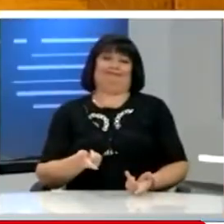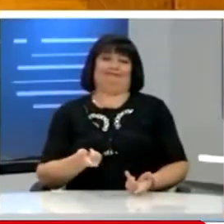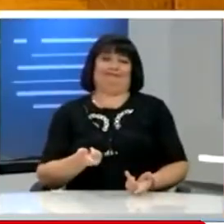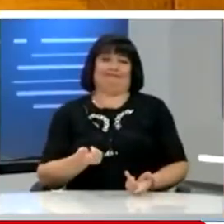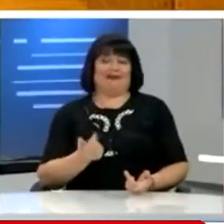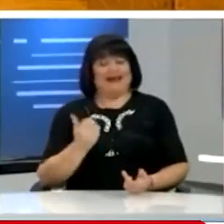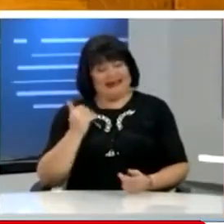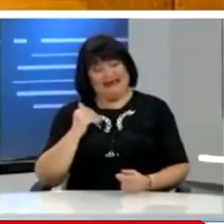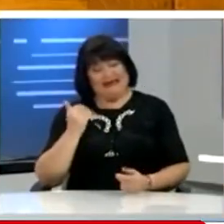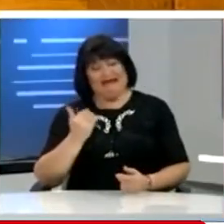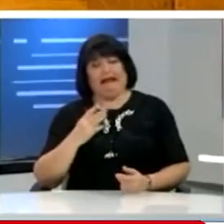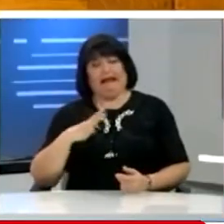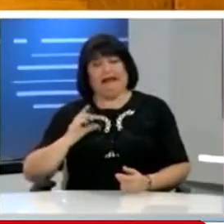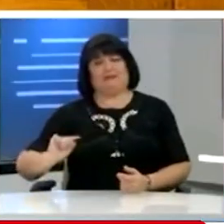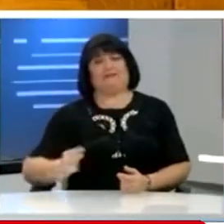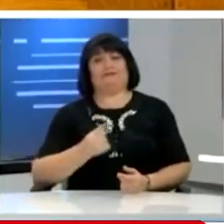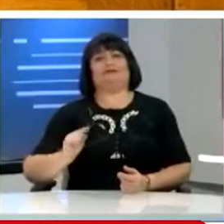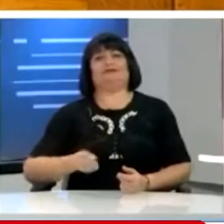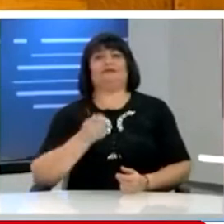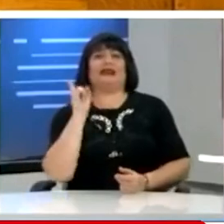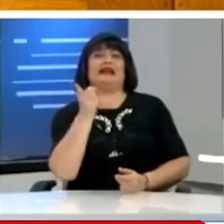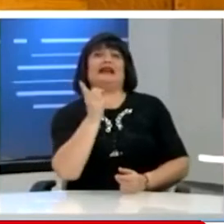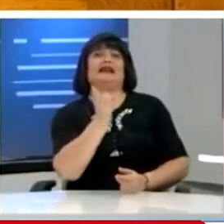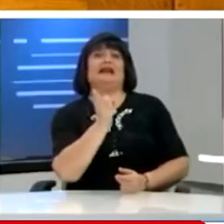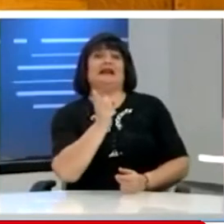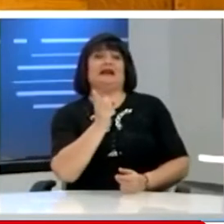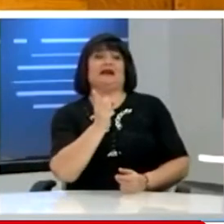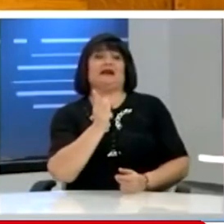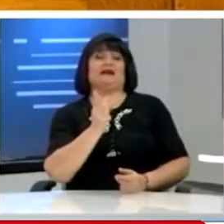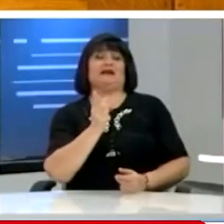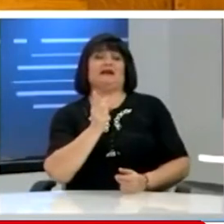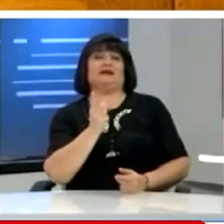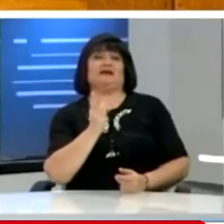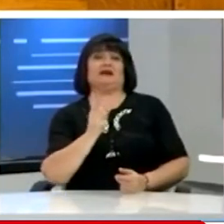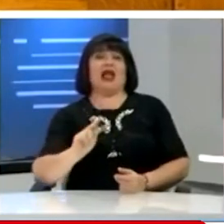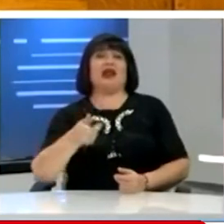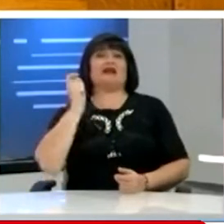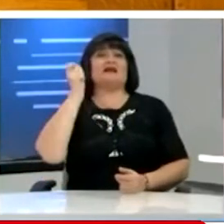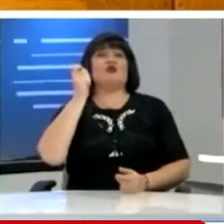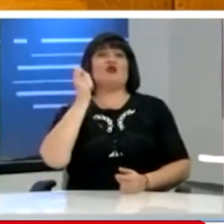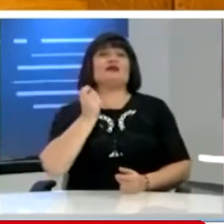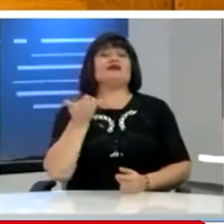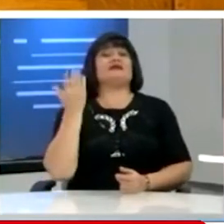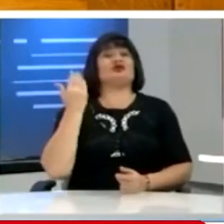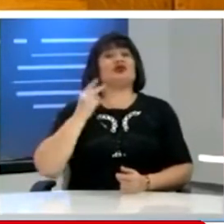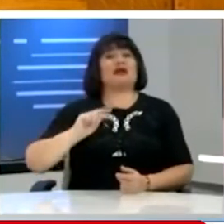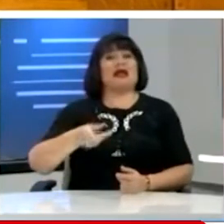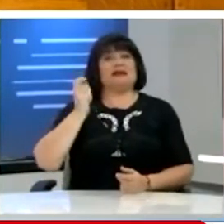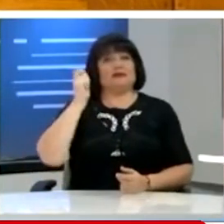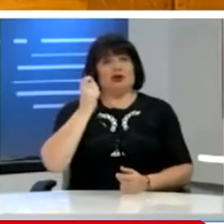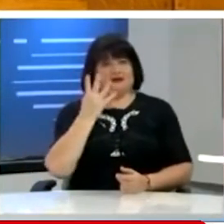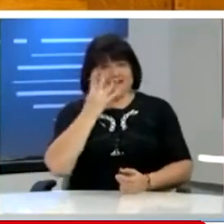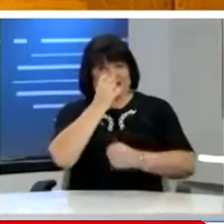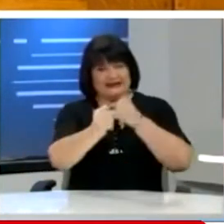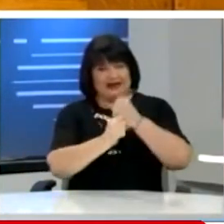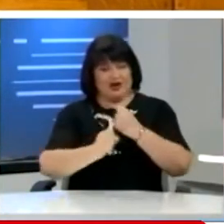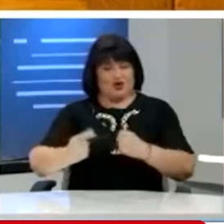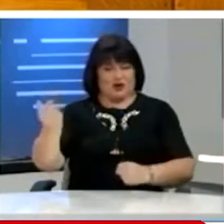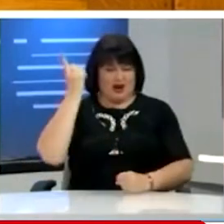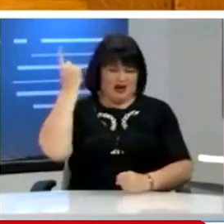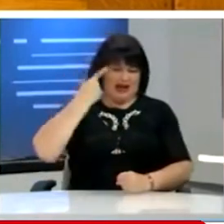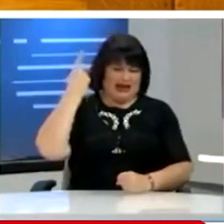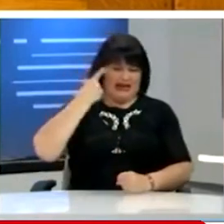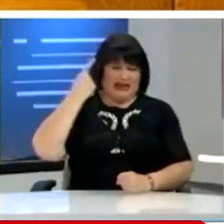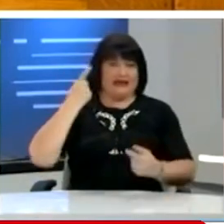μια ιδιοτέλεια η κριτική που κάνατε ως αξιωματική αντιπολίτευση, ως αντιπολίτευση 4 χρόνια στο